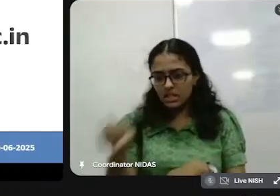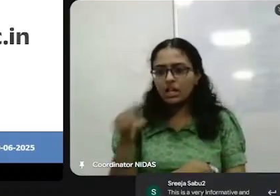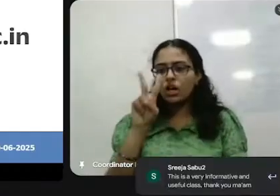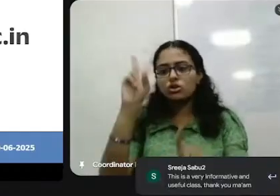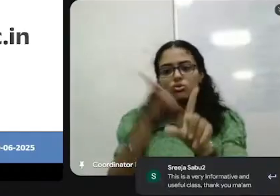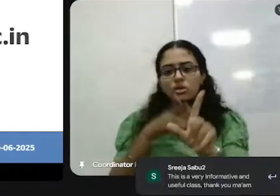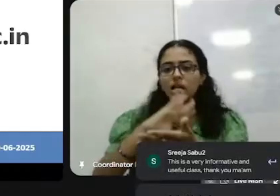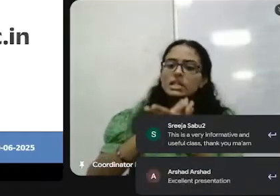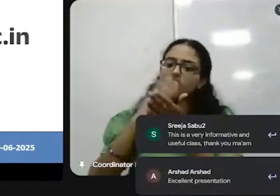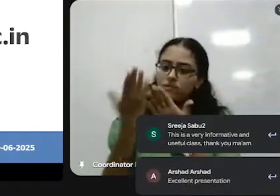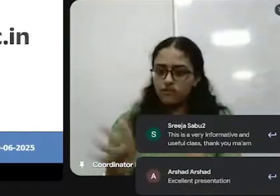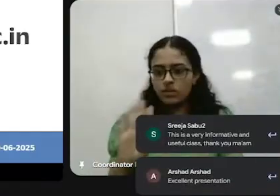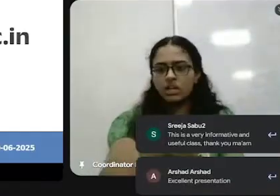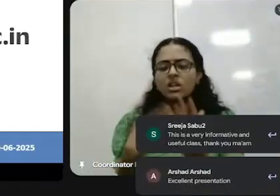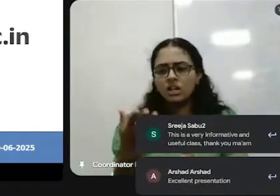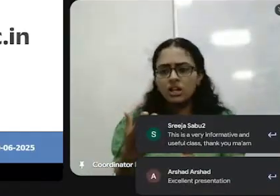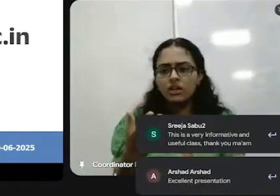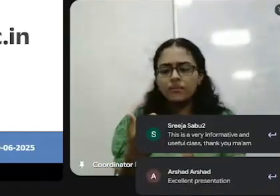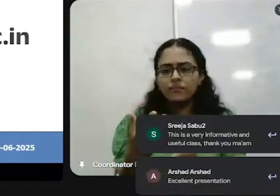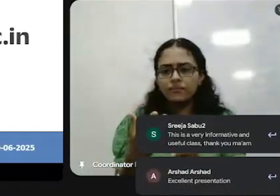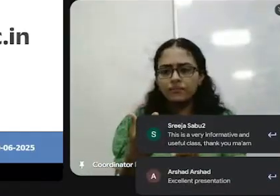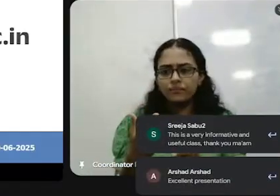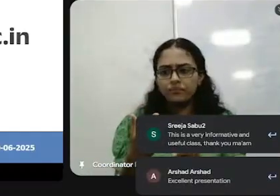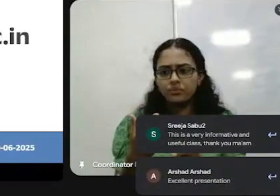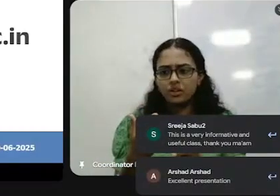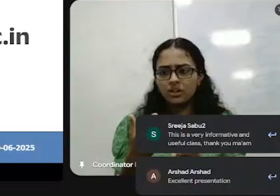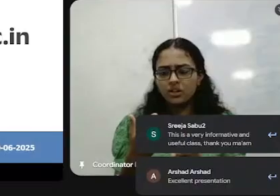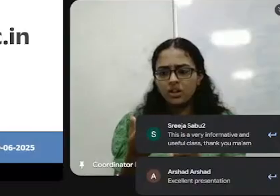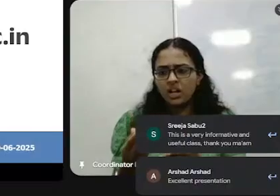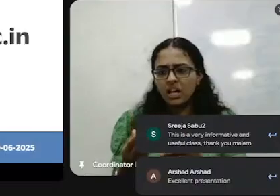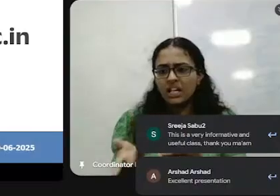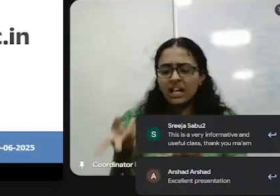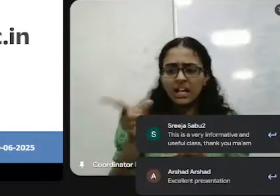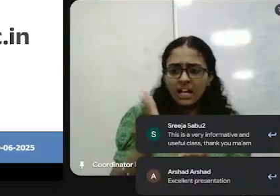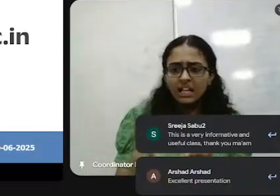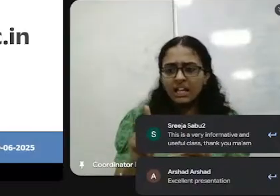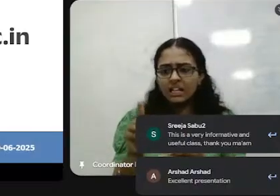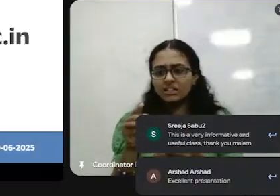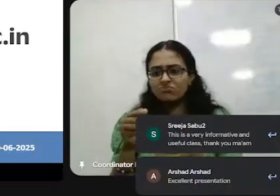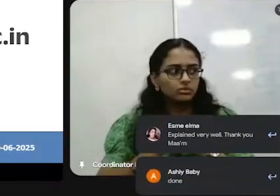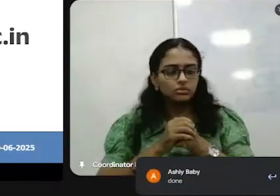years കഴിഞ്ഞു. അപ്പോ ഈ റിക്കവറിക്കുള്ള ചാൻസസ് എത്രത്തോളം ഉണ്ടാവും?